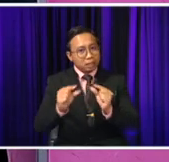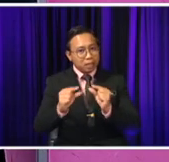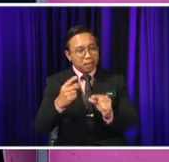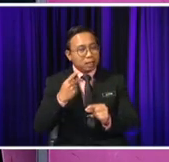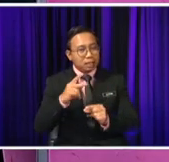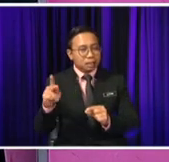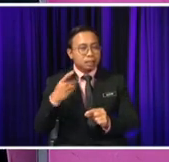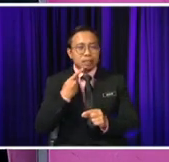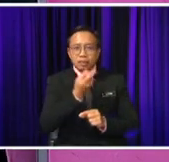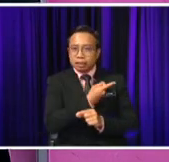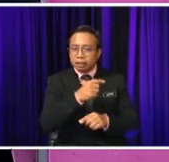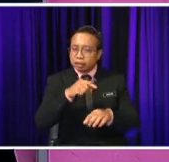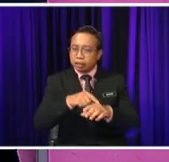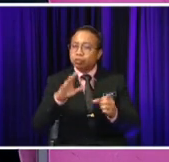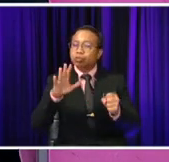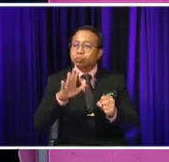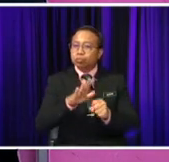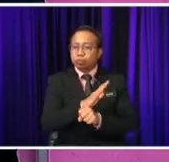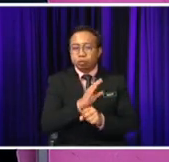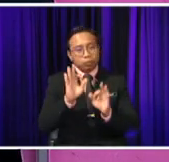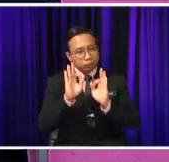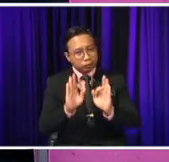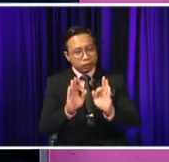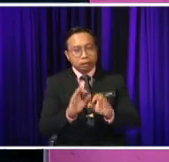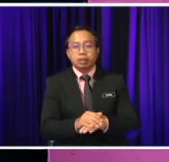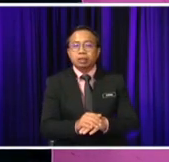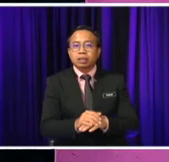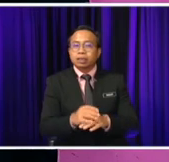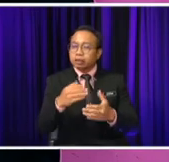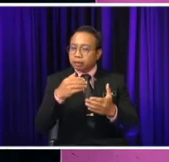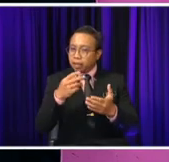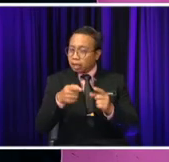Alquran ini antara yang paling sempurna dari kita dari kita hidup sampailah